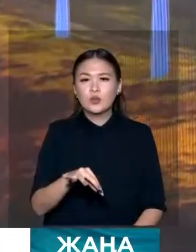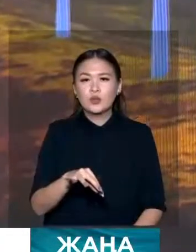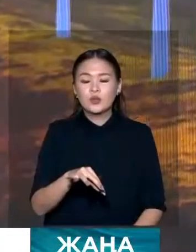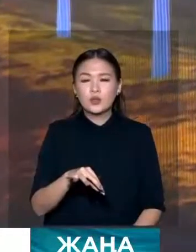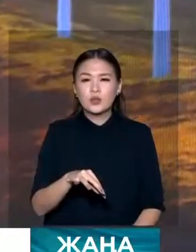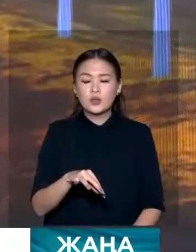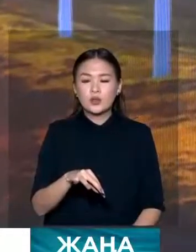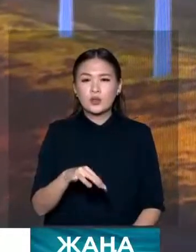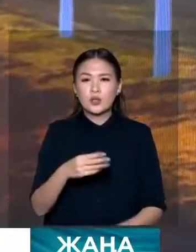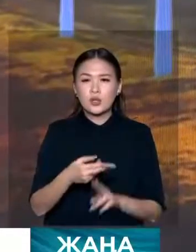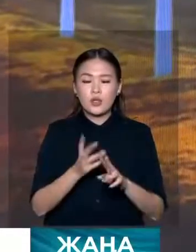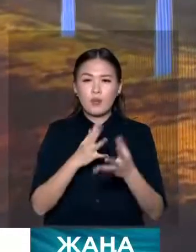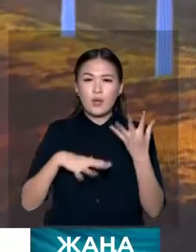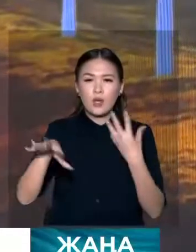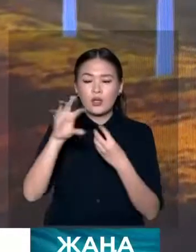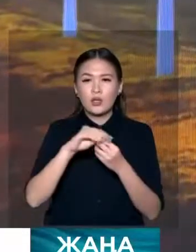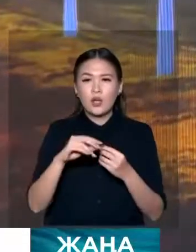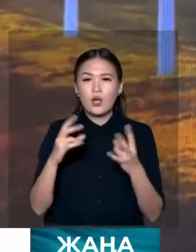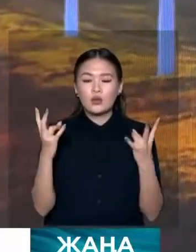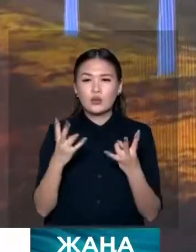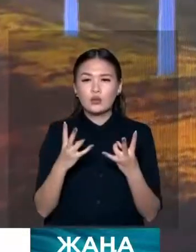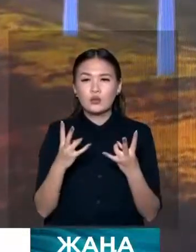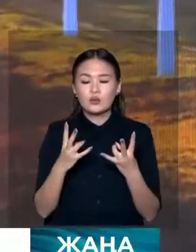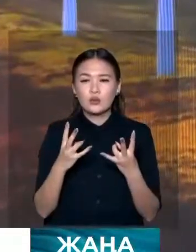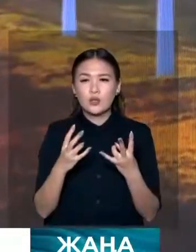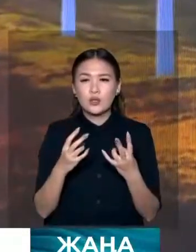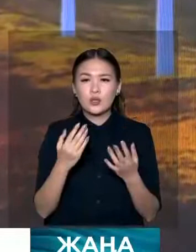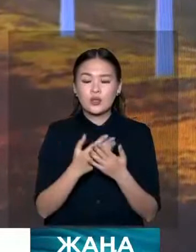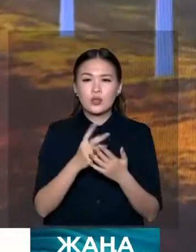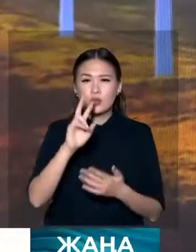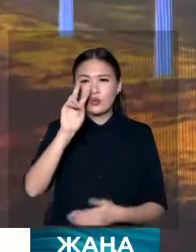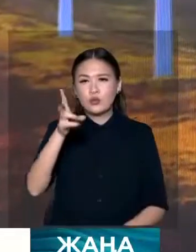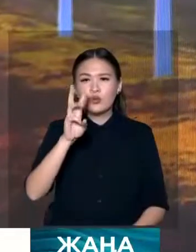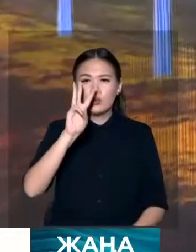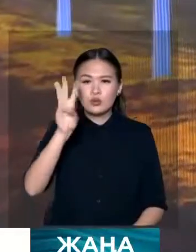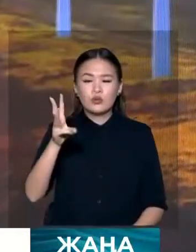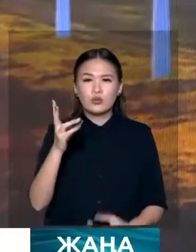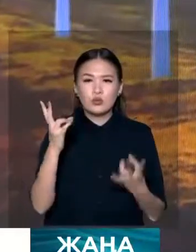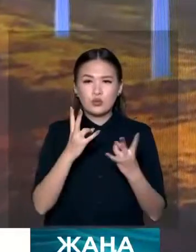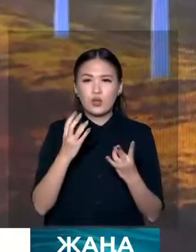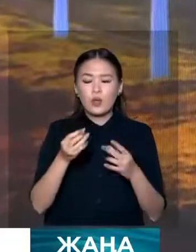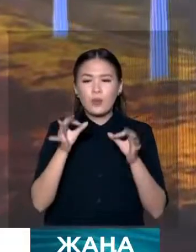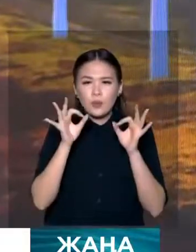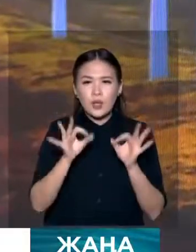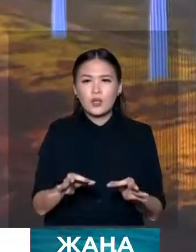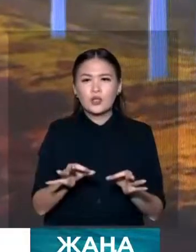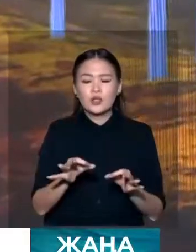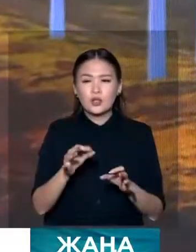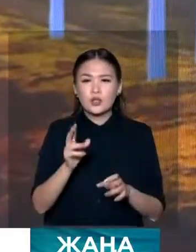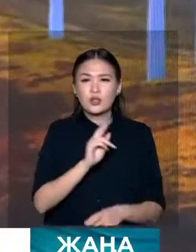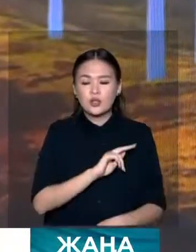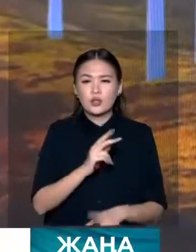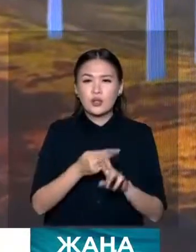жатқан тәжірибе бойынша, оған кемінде 2-3 жылдай кетеді. Сондықтан соны дұрыс жасап, сосын